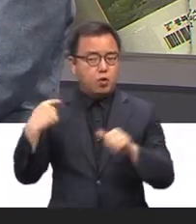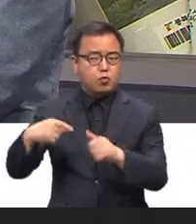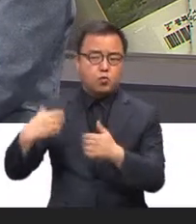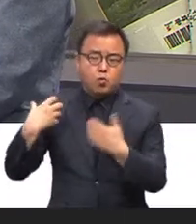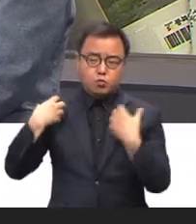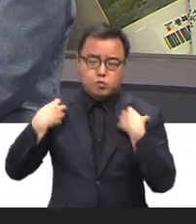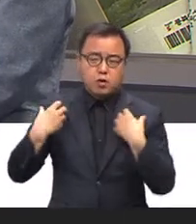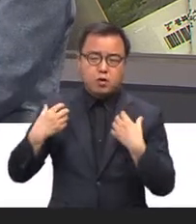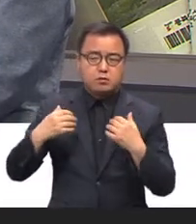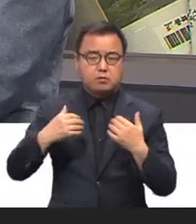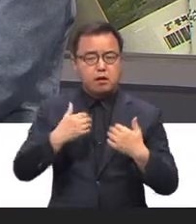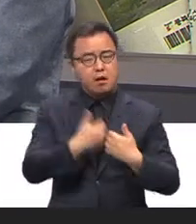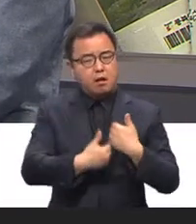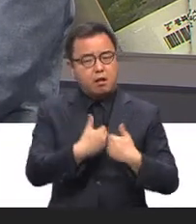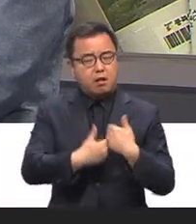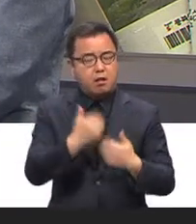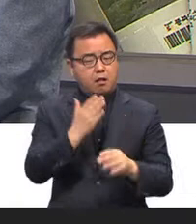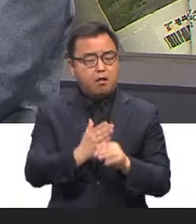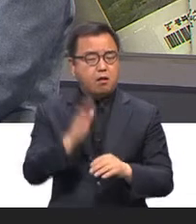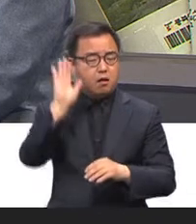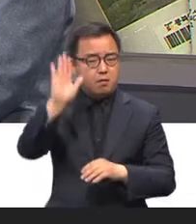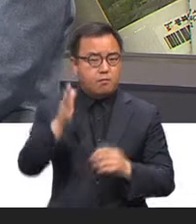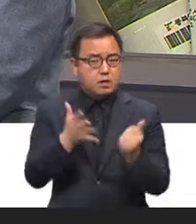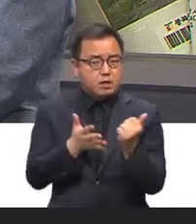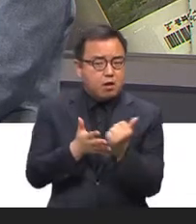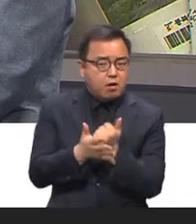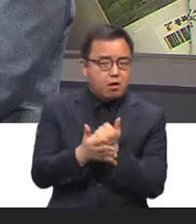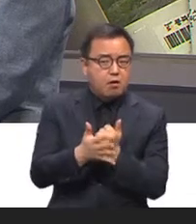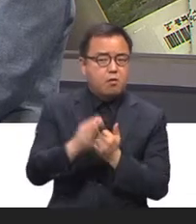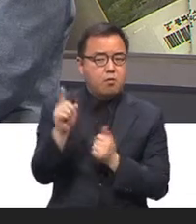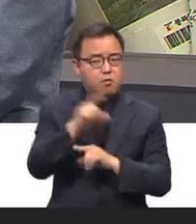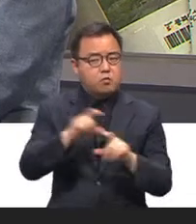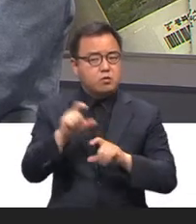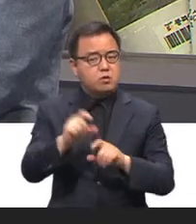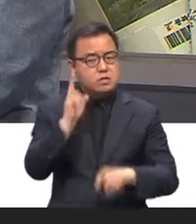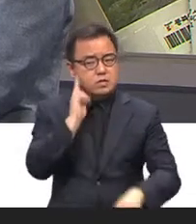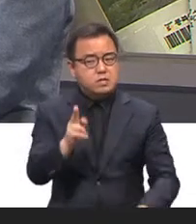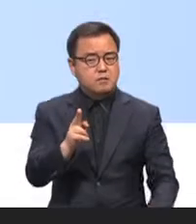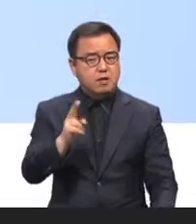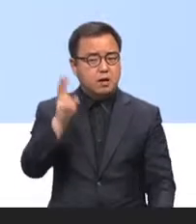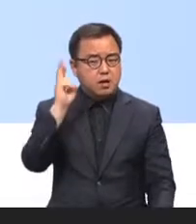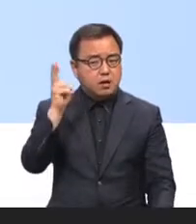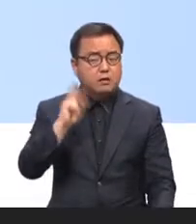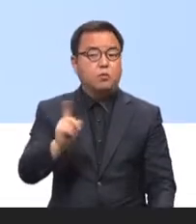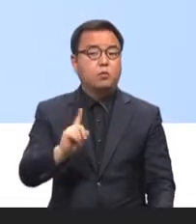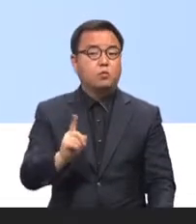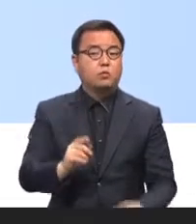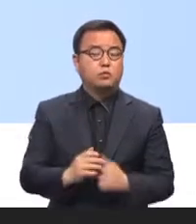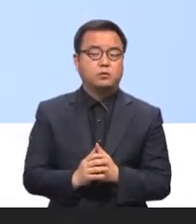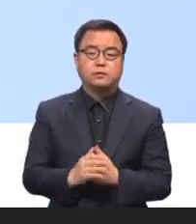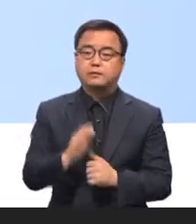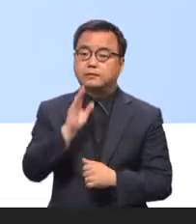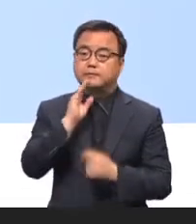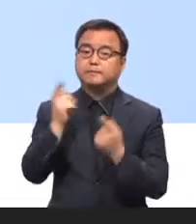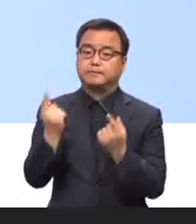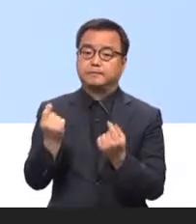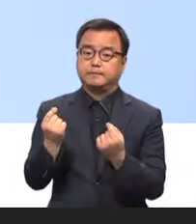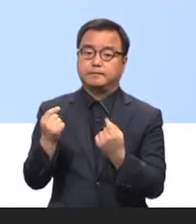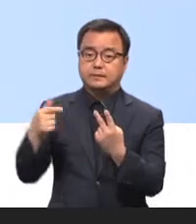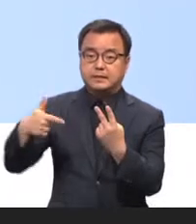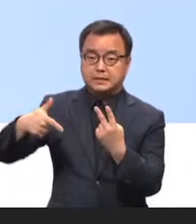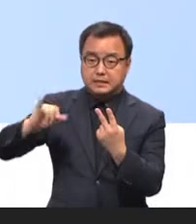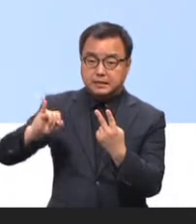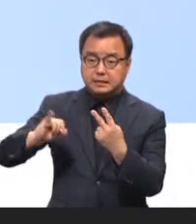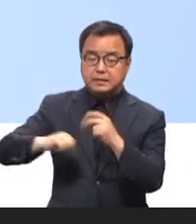모양새입니다 앞으로 그 파장이 커지면 커졌지만 적어진 않을 것 같은데 어떻게 볼 것인가 네 그렇습니다 그 2기 자사고